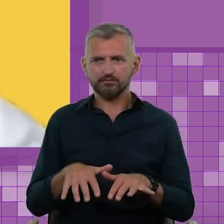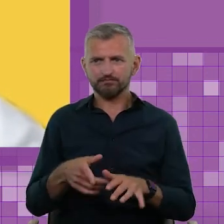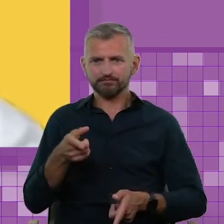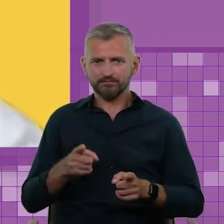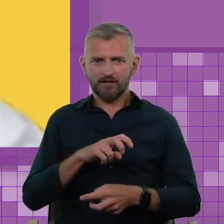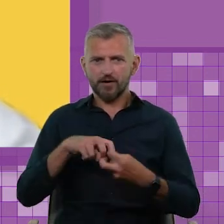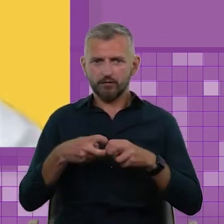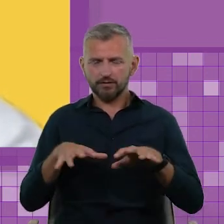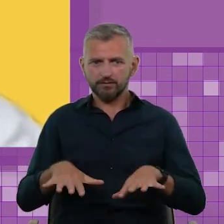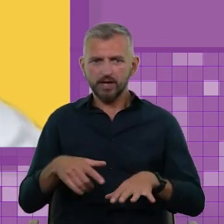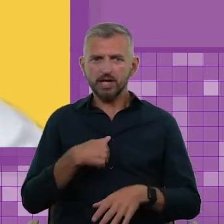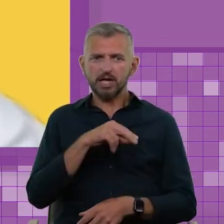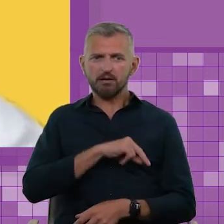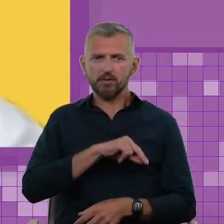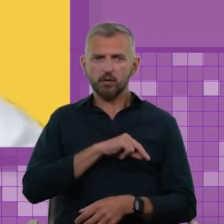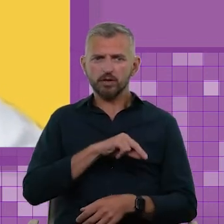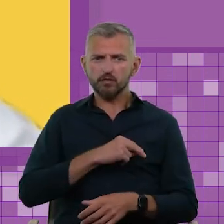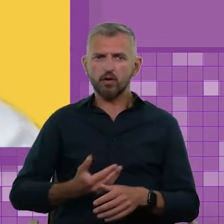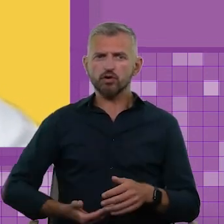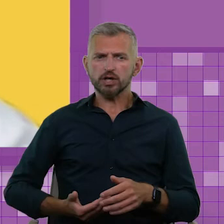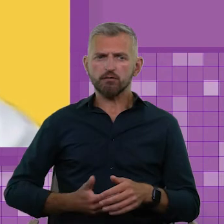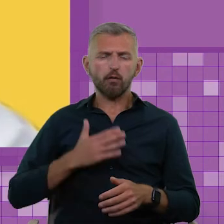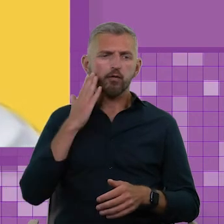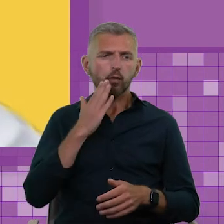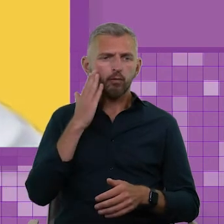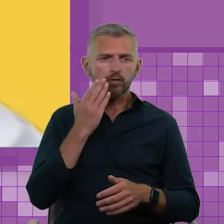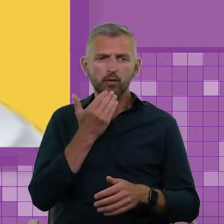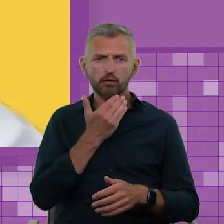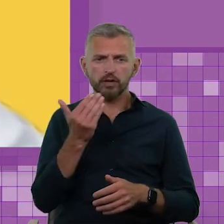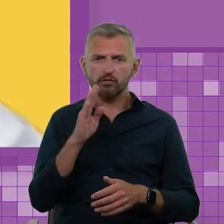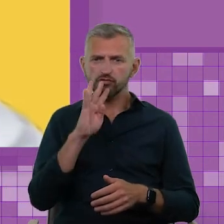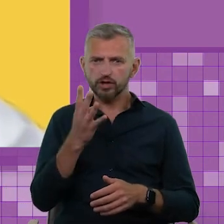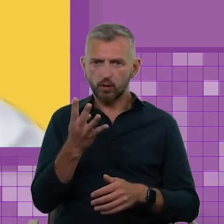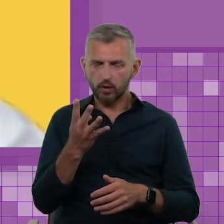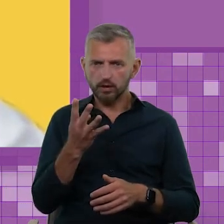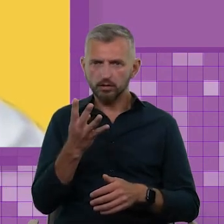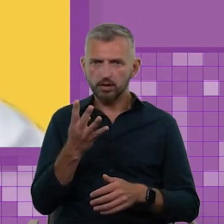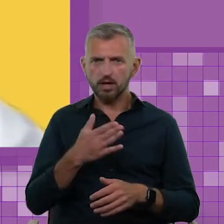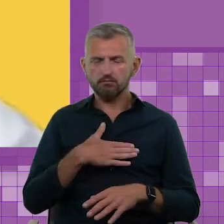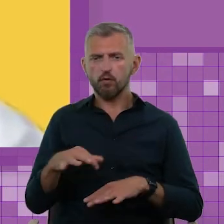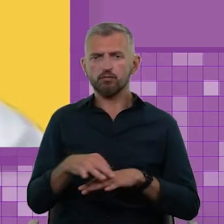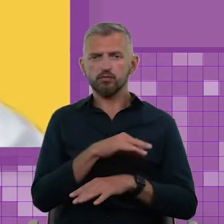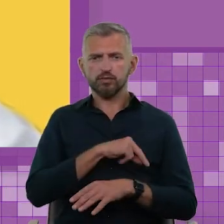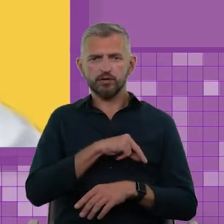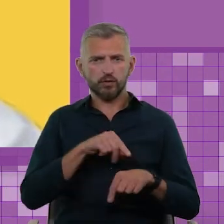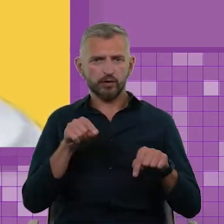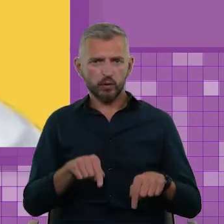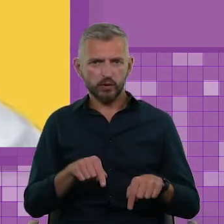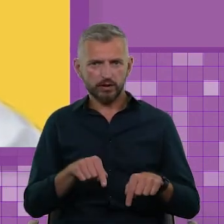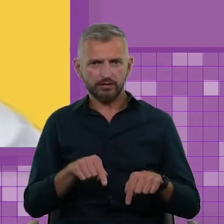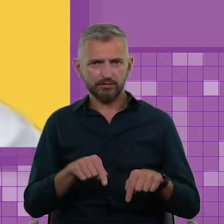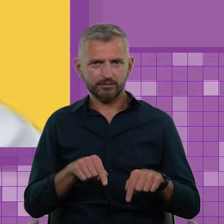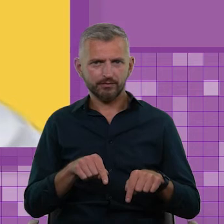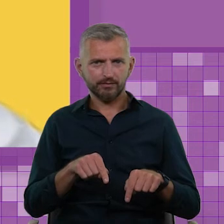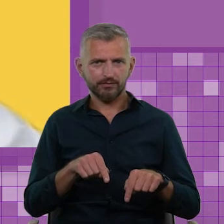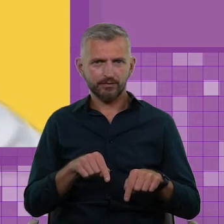Івано-Франківську. Я працюю, живу в Румунії останні 4 роки, наскільки мій чоловік працює тут там,